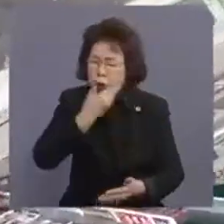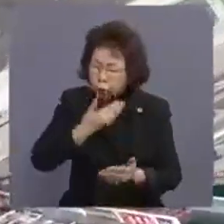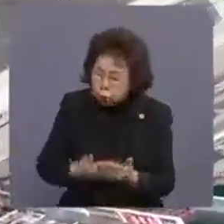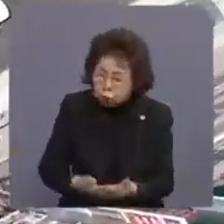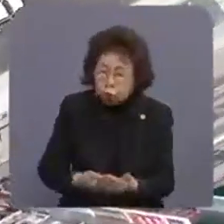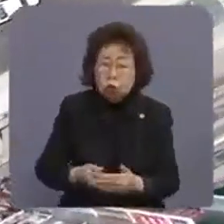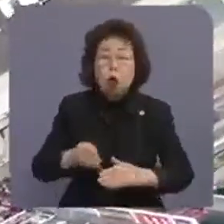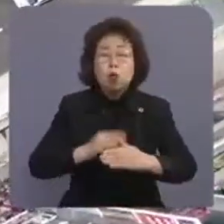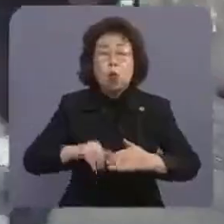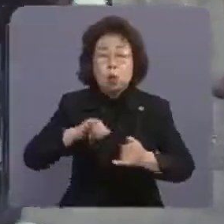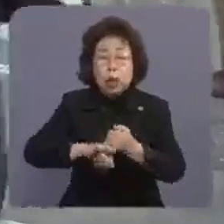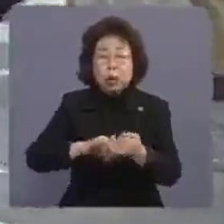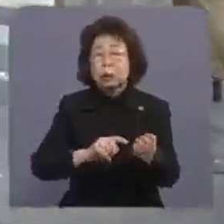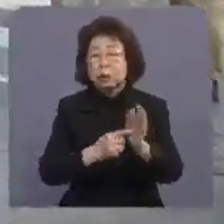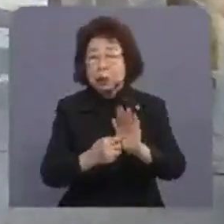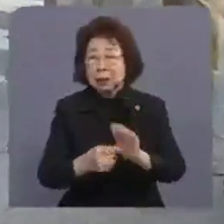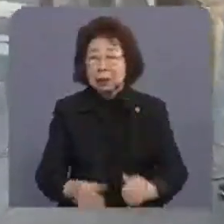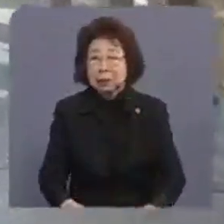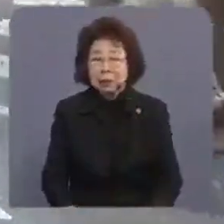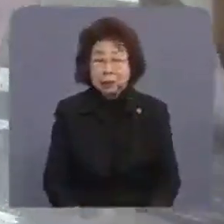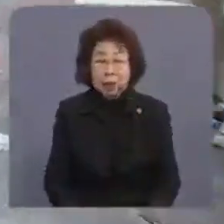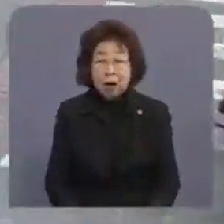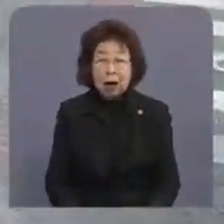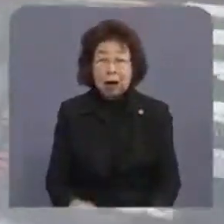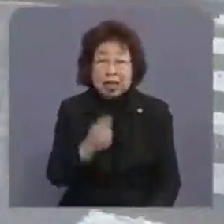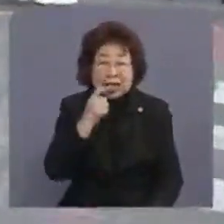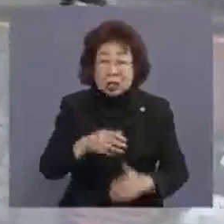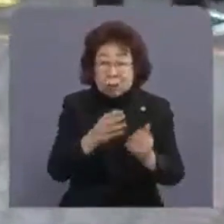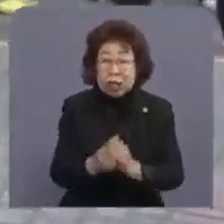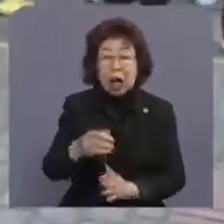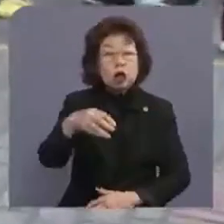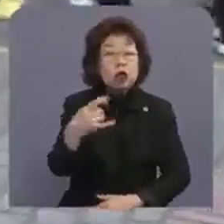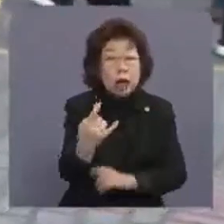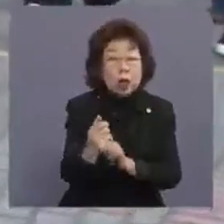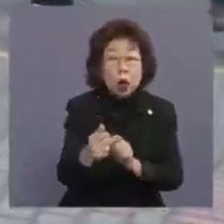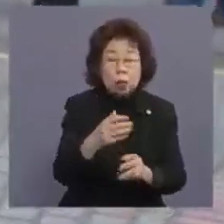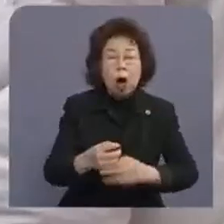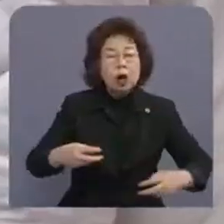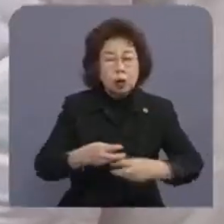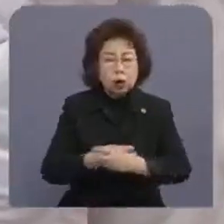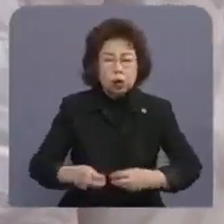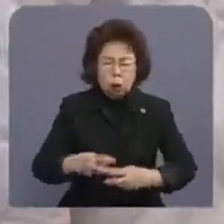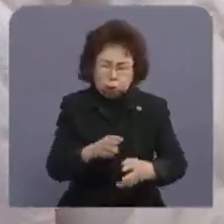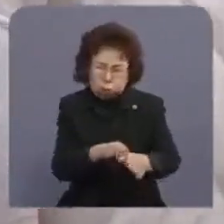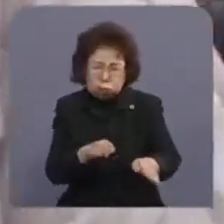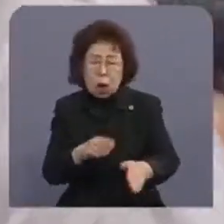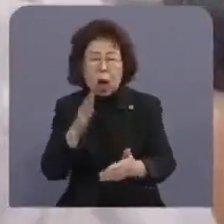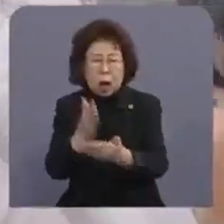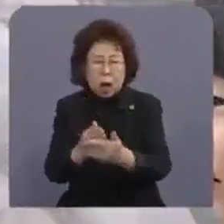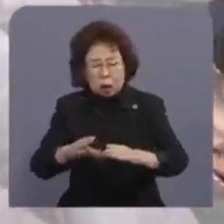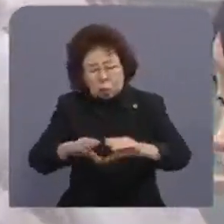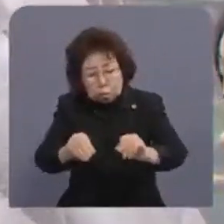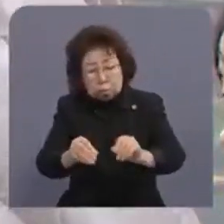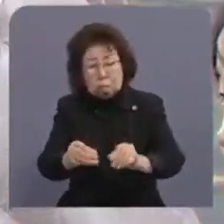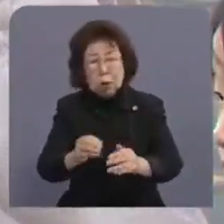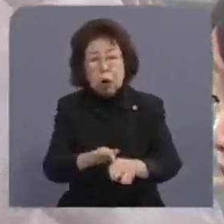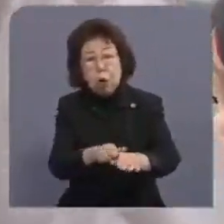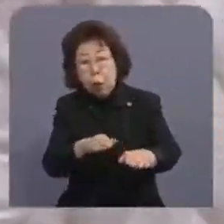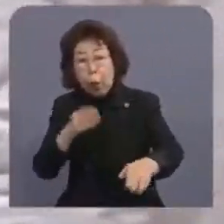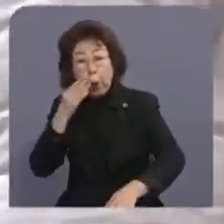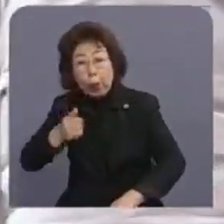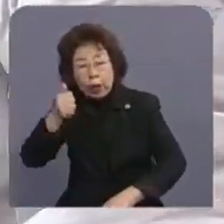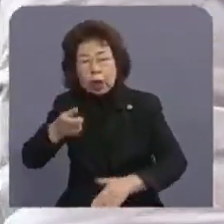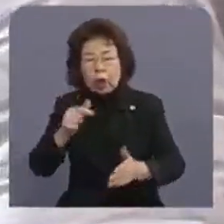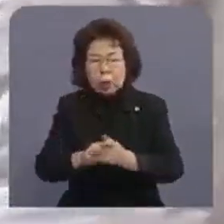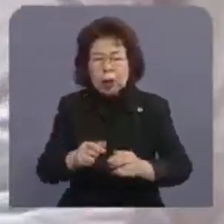공약을 내놓았습니다. 재선의 더불어민주당 최인호 후보는 교통체증 해소를 위해 도시철도 확충과